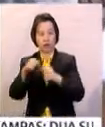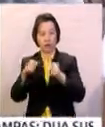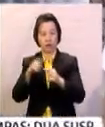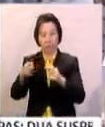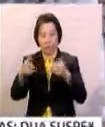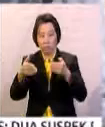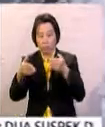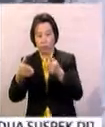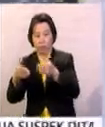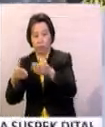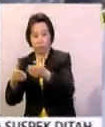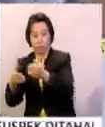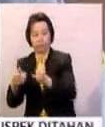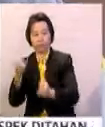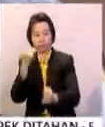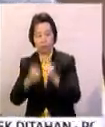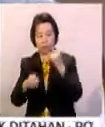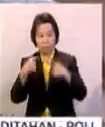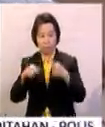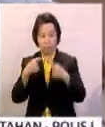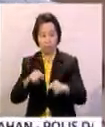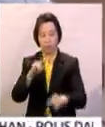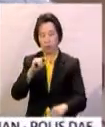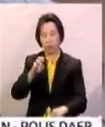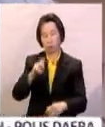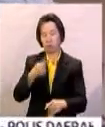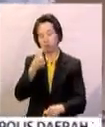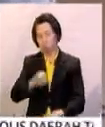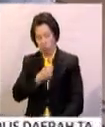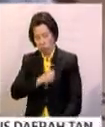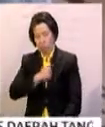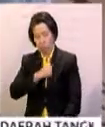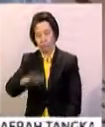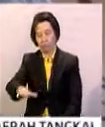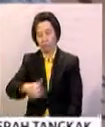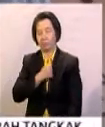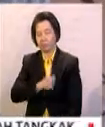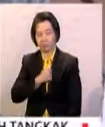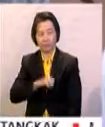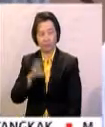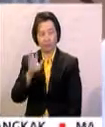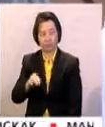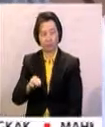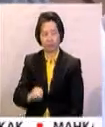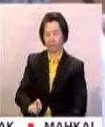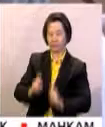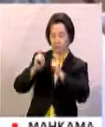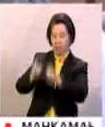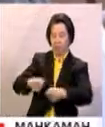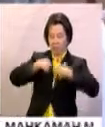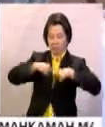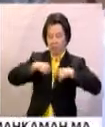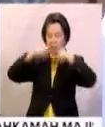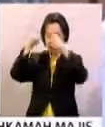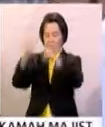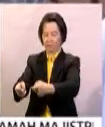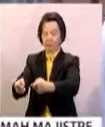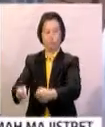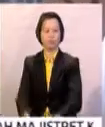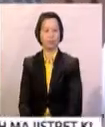semakin menghampirinya. Pada akhir perlawanan, Gomis sempat meminta maaf kepada kanak-kanak itu dan menghadiahkan jersinya.